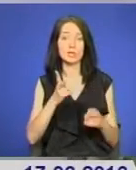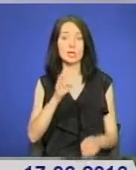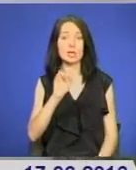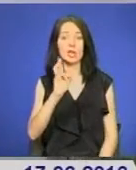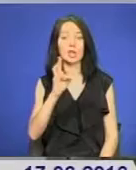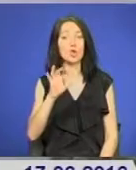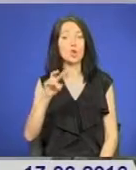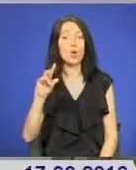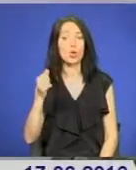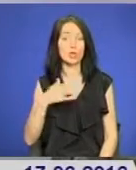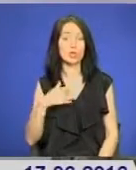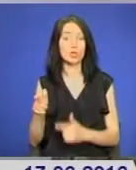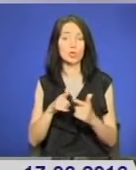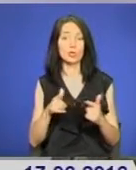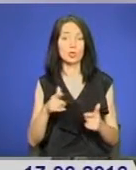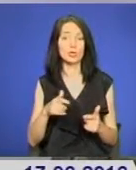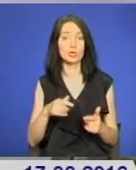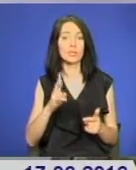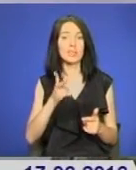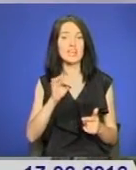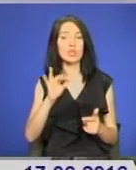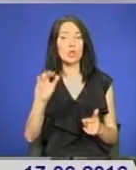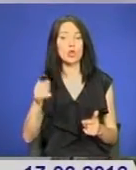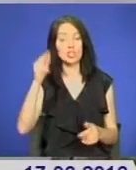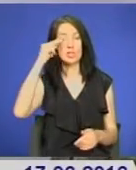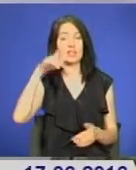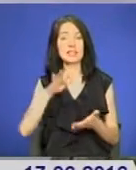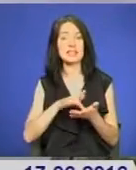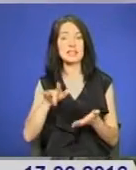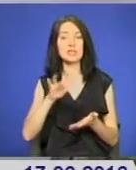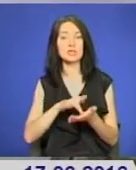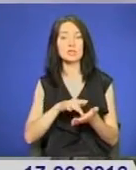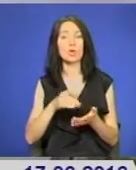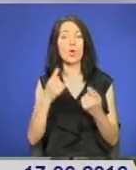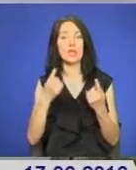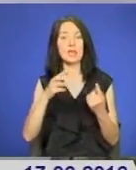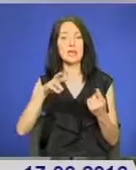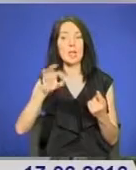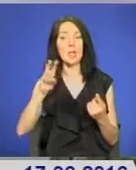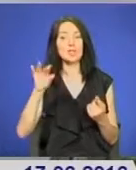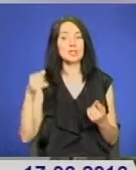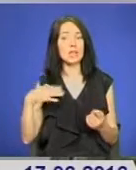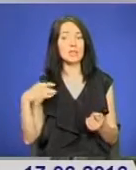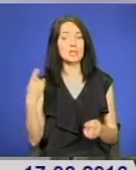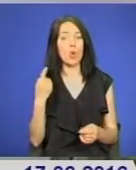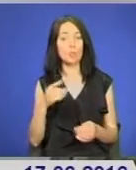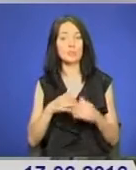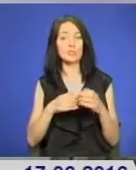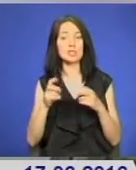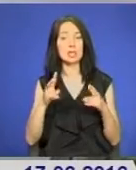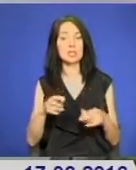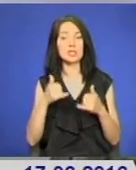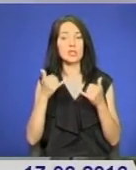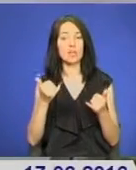Нас готують в кінологічному навчальному центрі місто Великі Мости Львівської області і спеціалістів